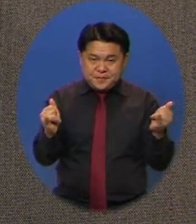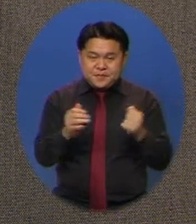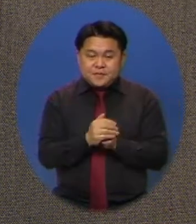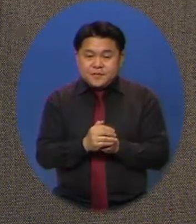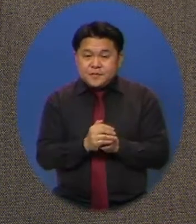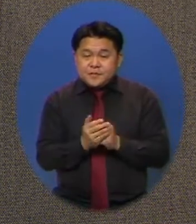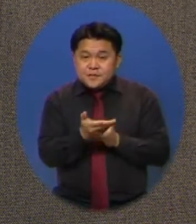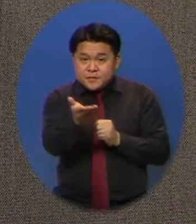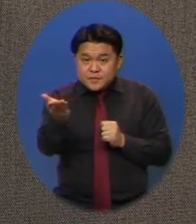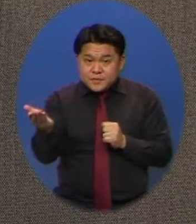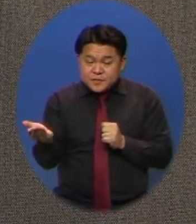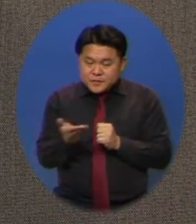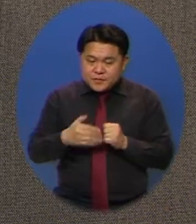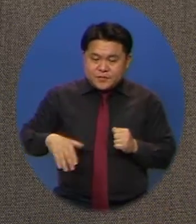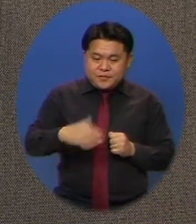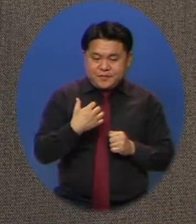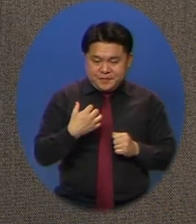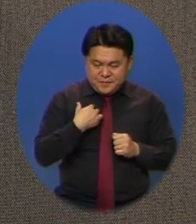기획조정실에서